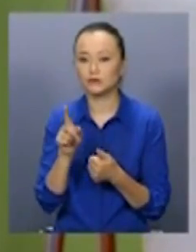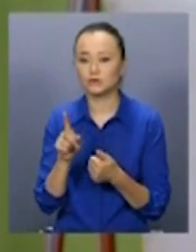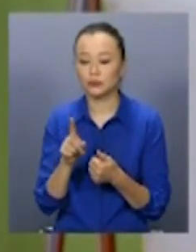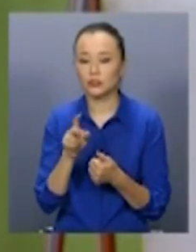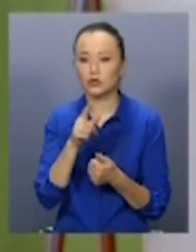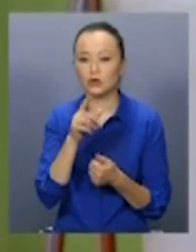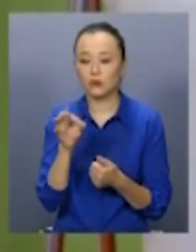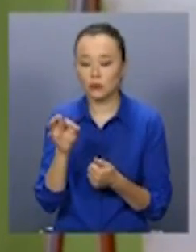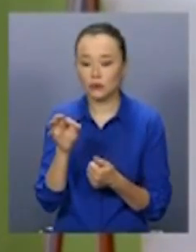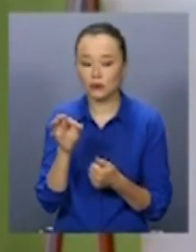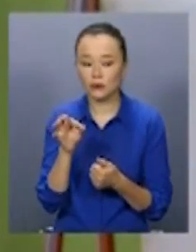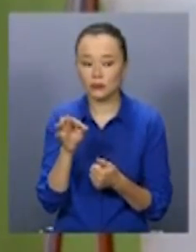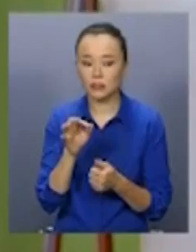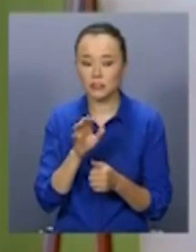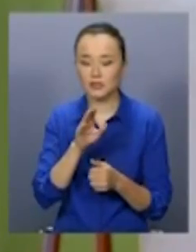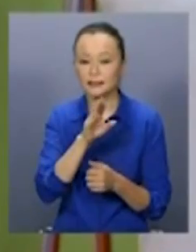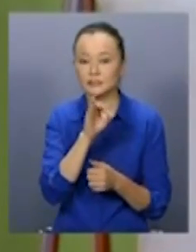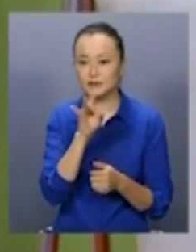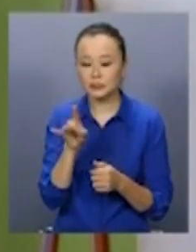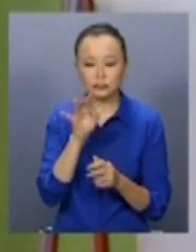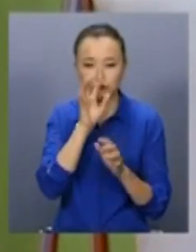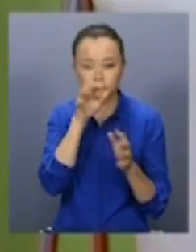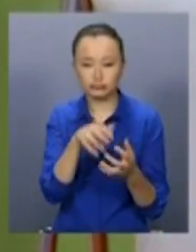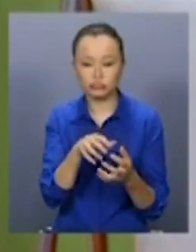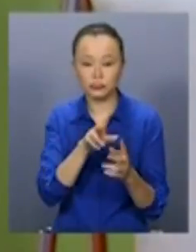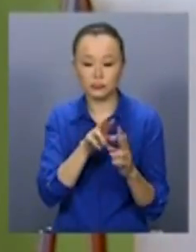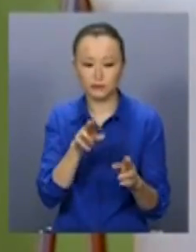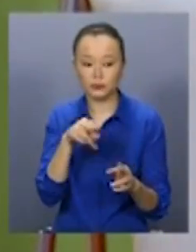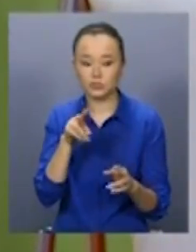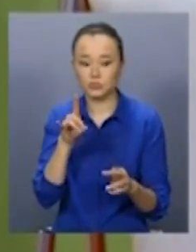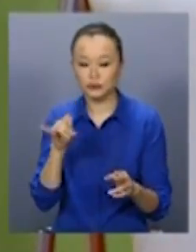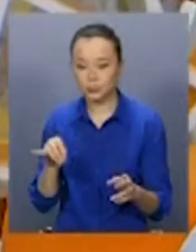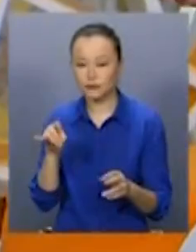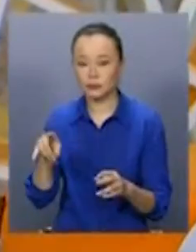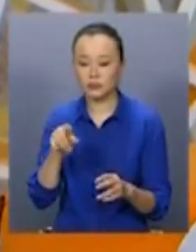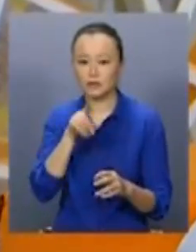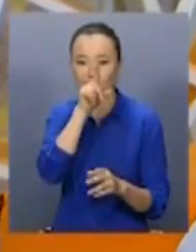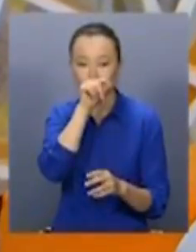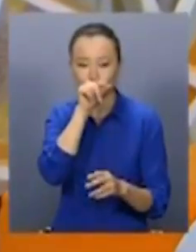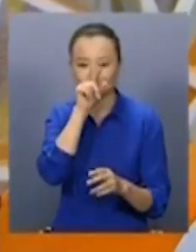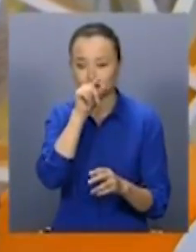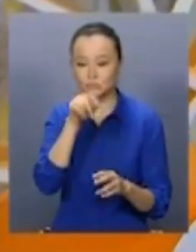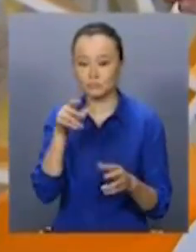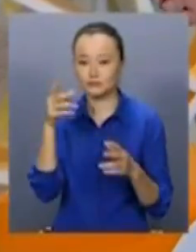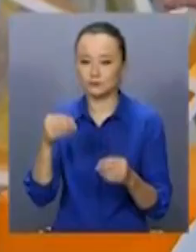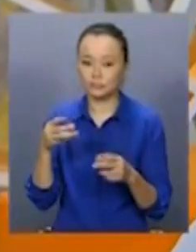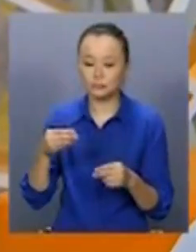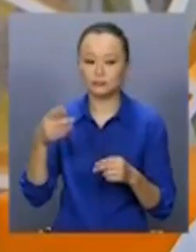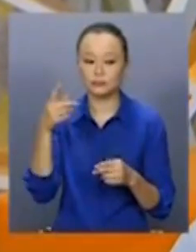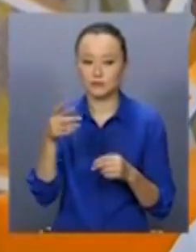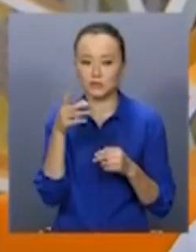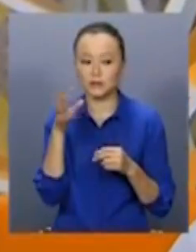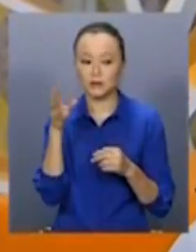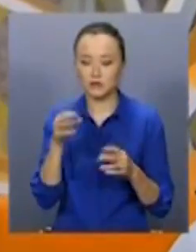го дегеніміз жаңағы жолбарыс секілді қимыл, дзю деген жаңағы тырнаның жаңағы қозғалыс қимылдарын